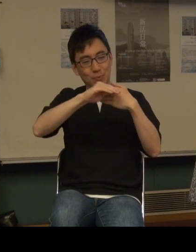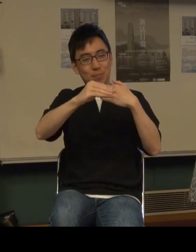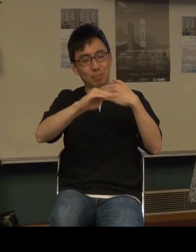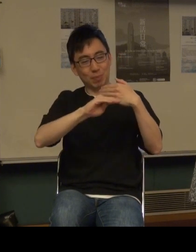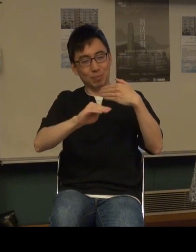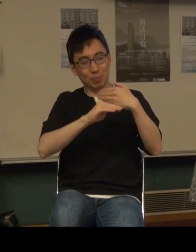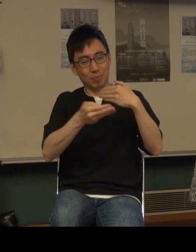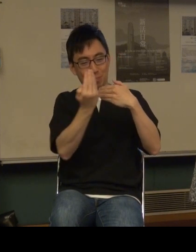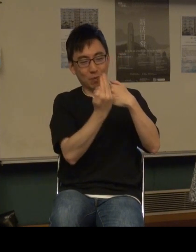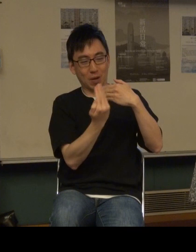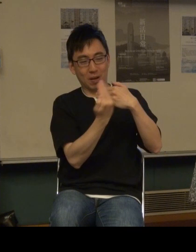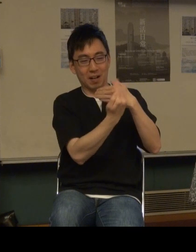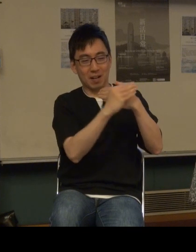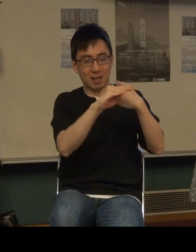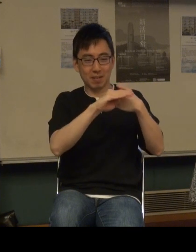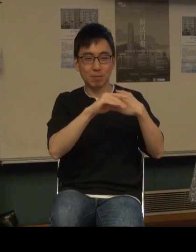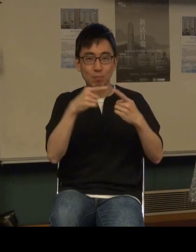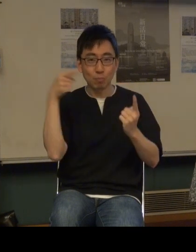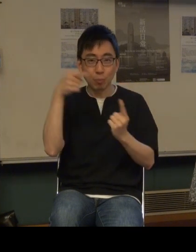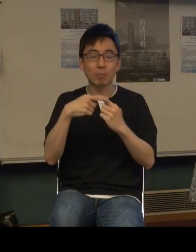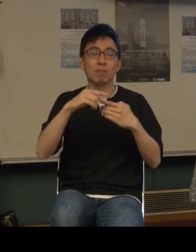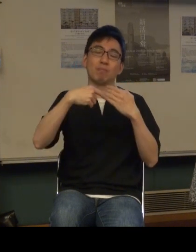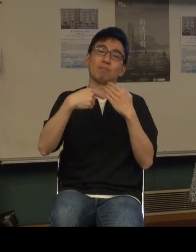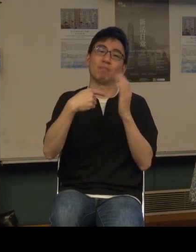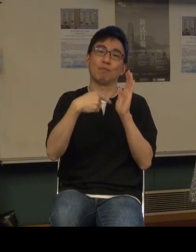直的遮陽板 去遮陰，